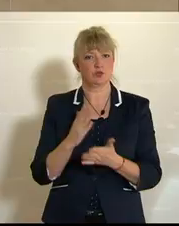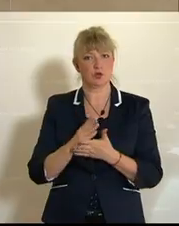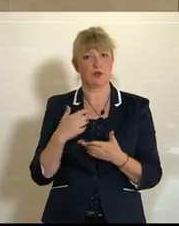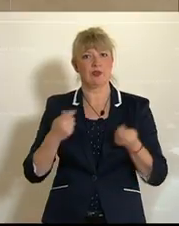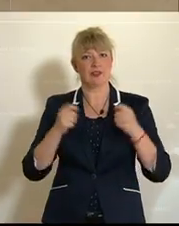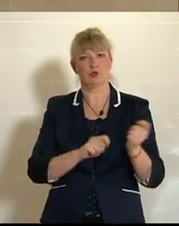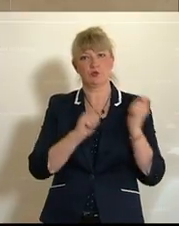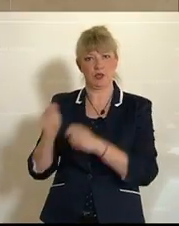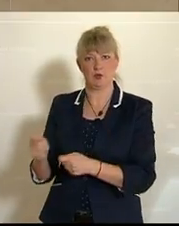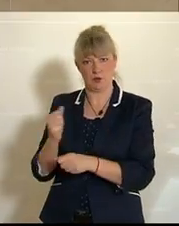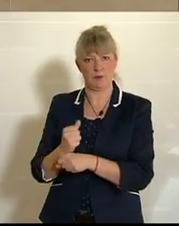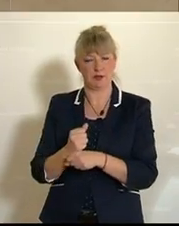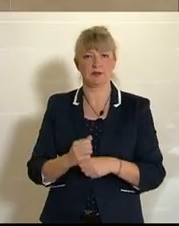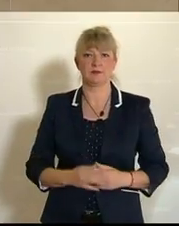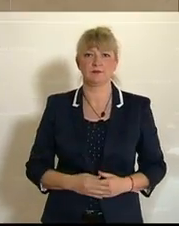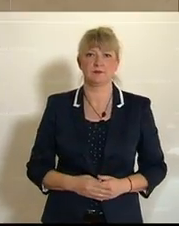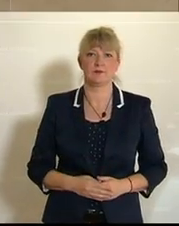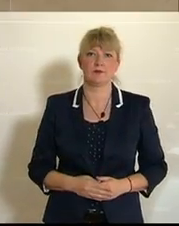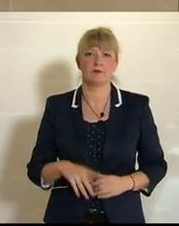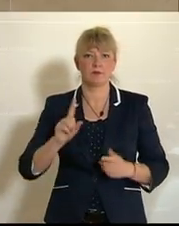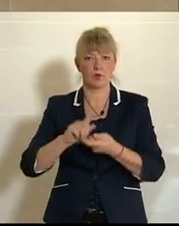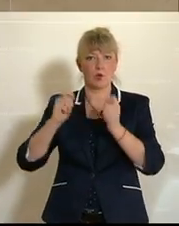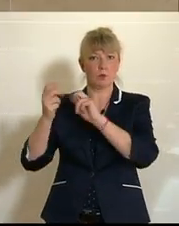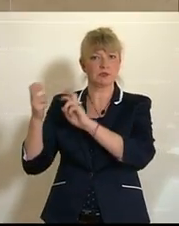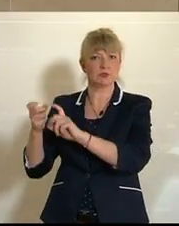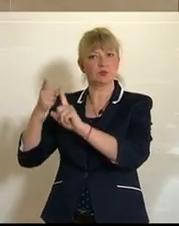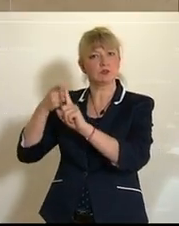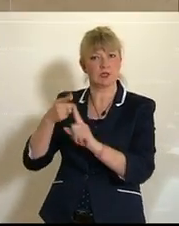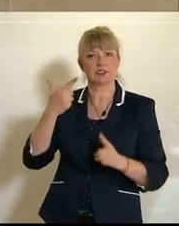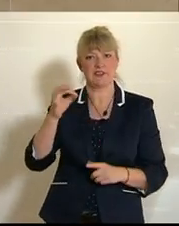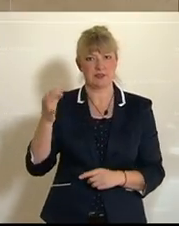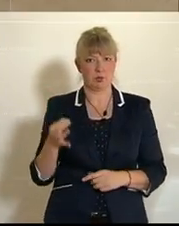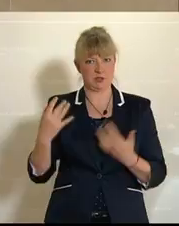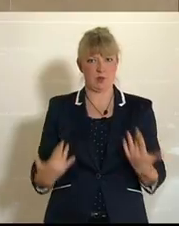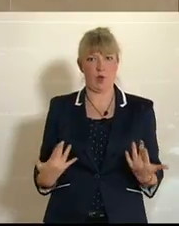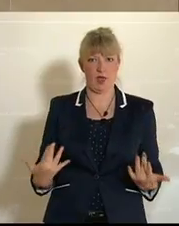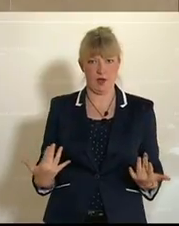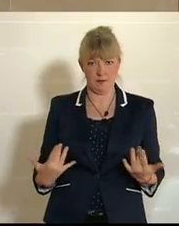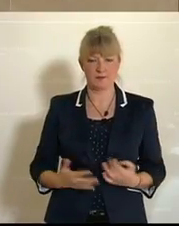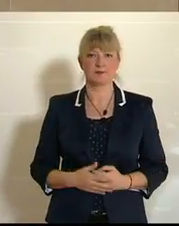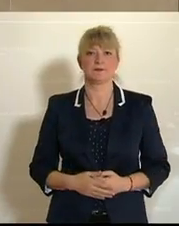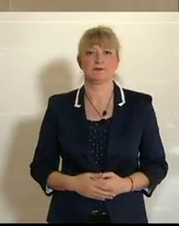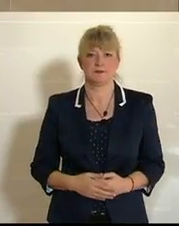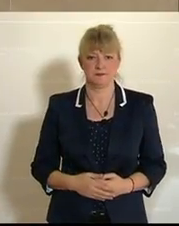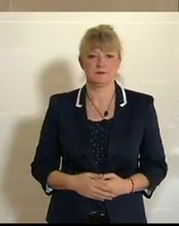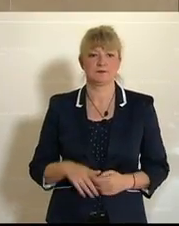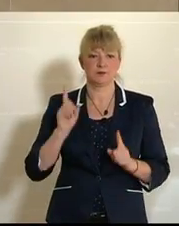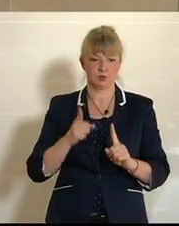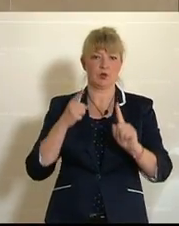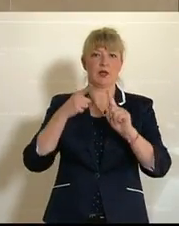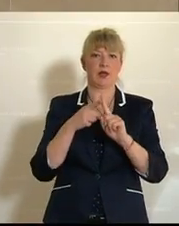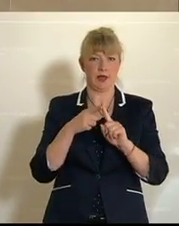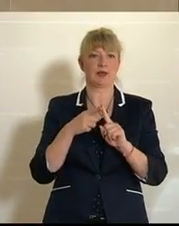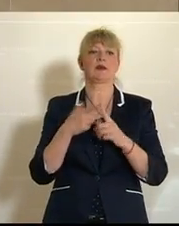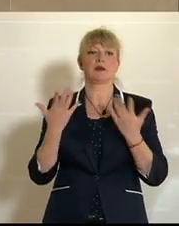einen Entschließungsantrag eingebracht. Die Umsetzungsziele sind für heuer mit 20% angesetzt, sollen erreicht werden.